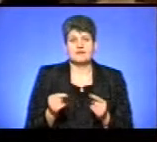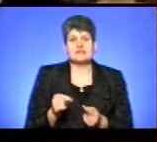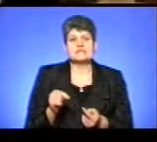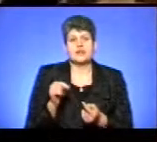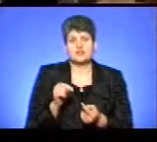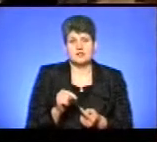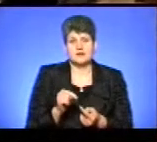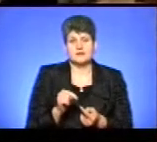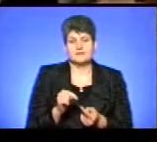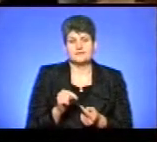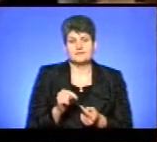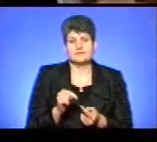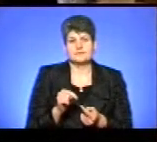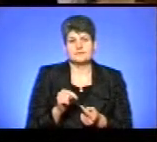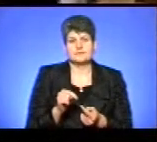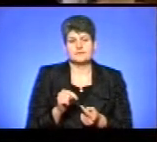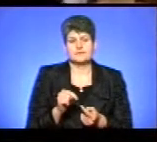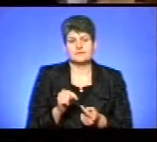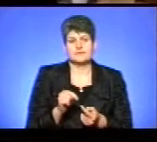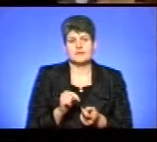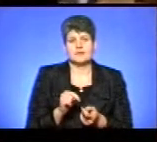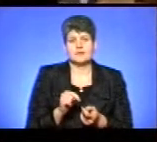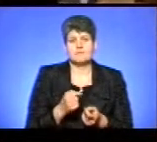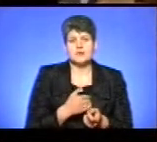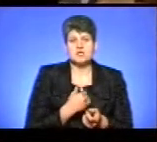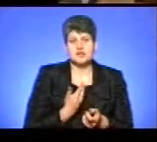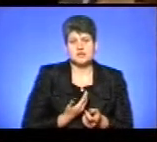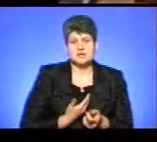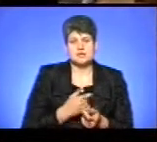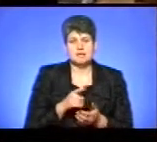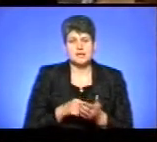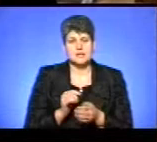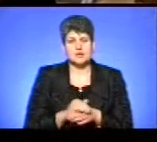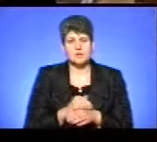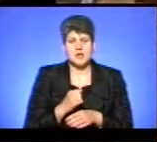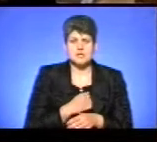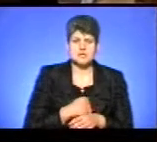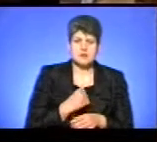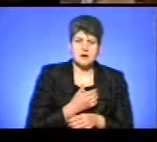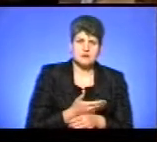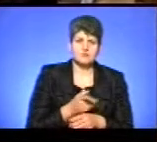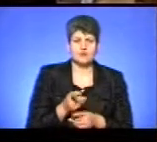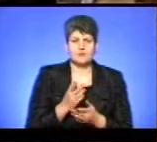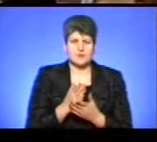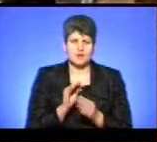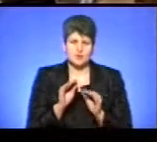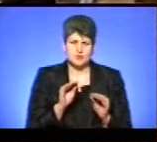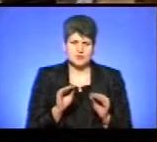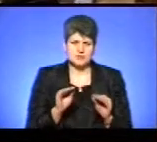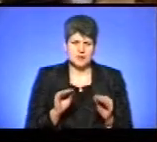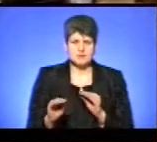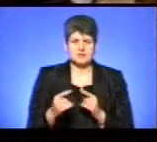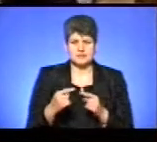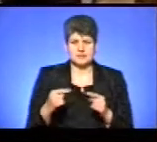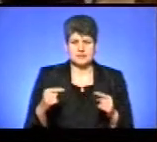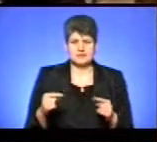скажімо, чисто людське бажання жити. Це є питання добра і зла. воно має інкрустацію, певні кармічні знаки,